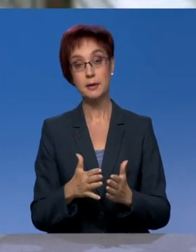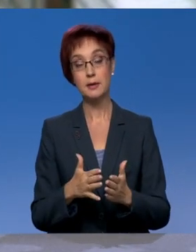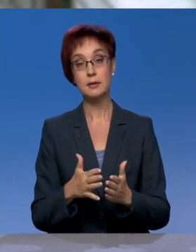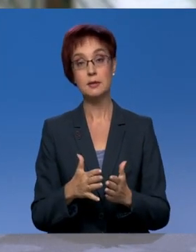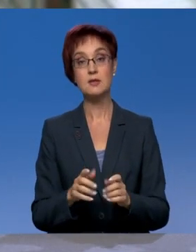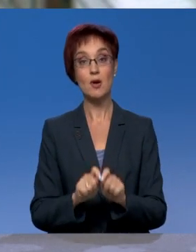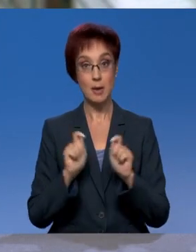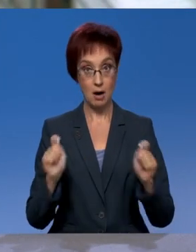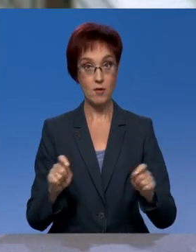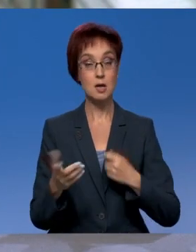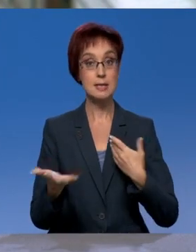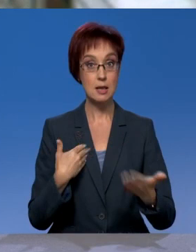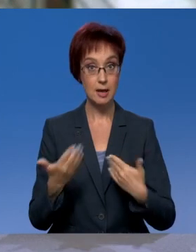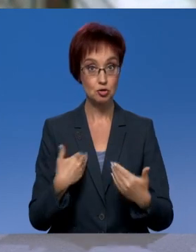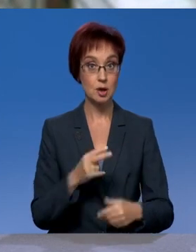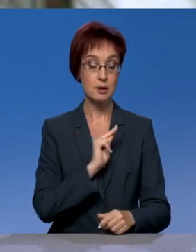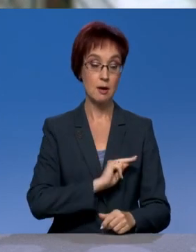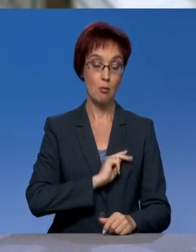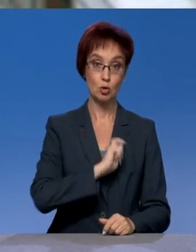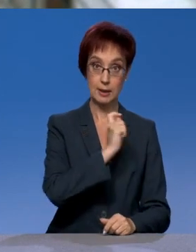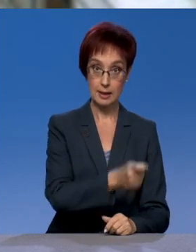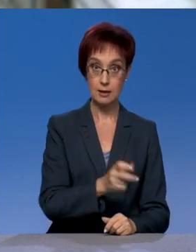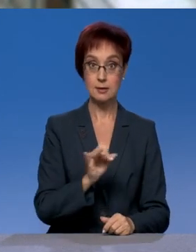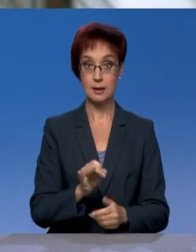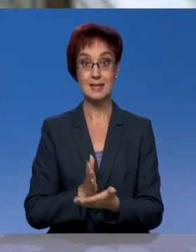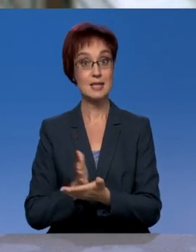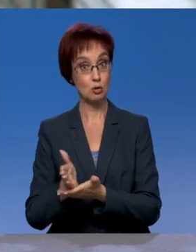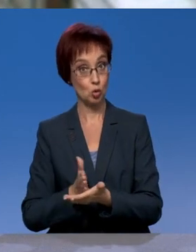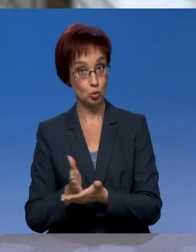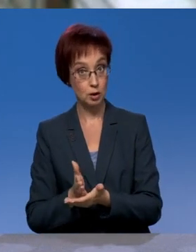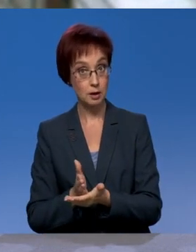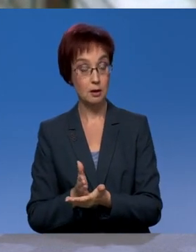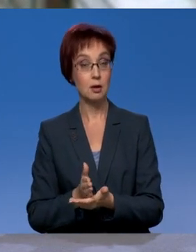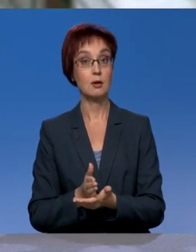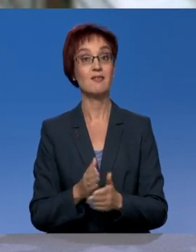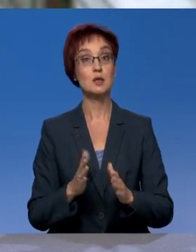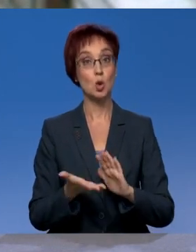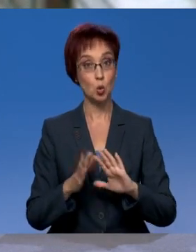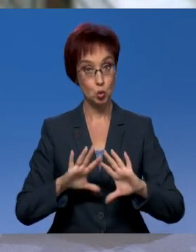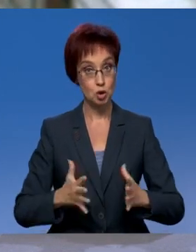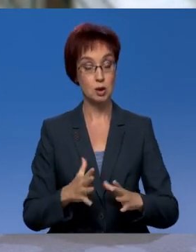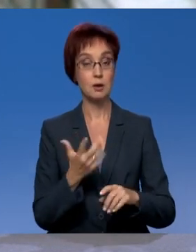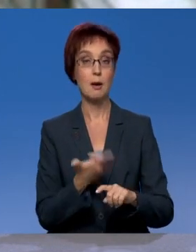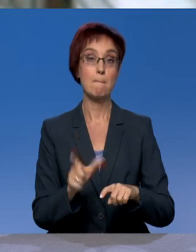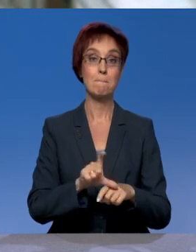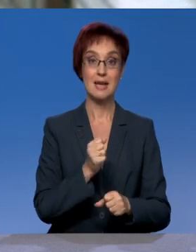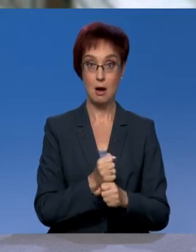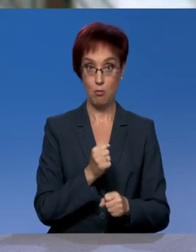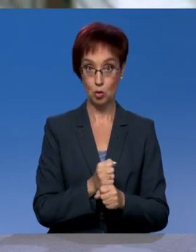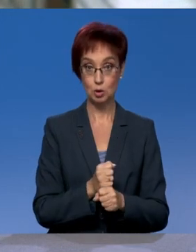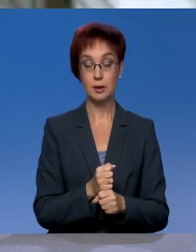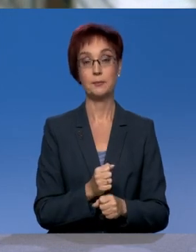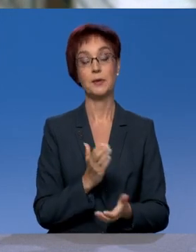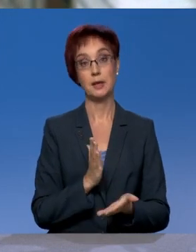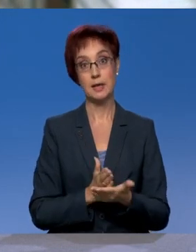сформировались отношения работодателя и сотрудника по поводу переработки. Ведь есть много вариантов. Ну, допустим, если у вас там